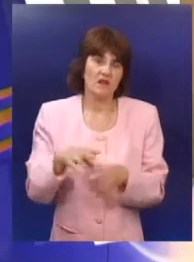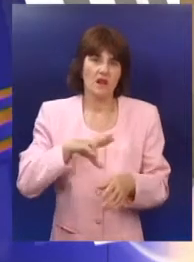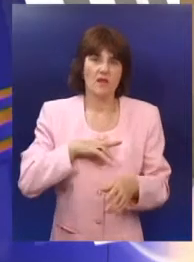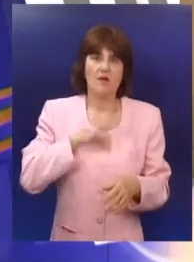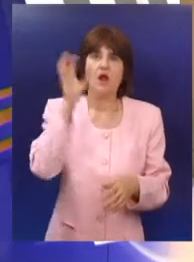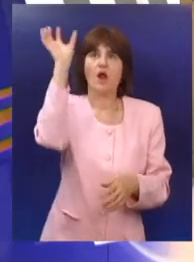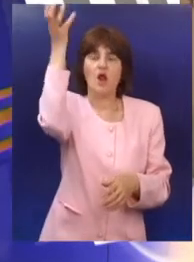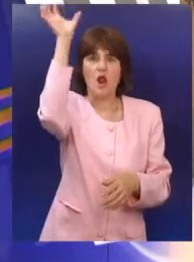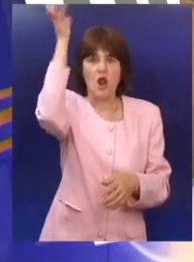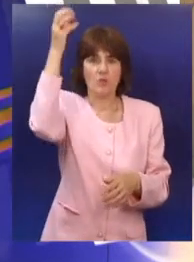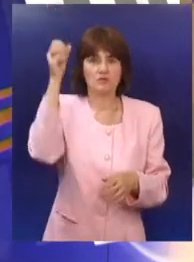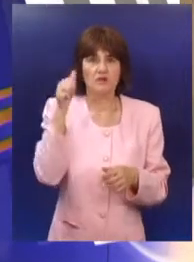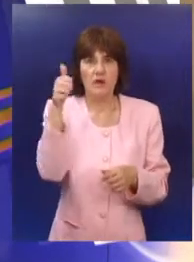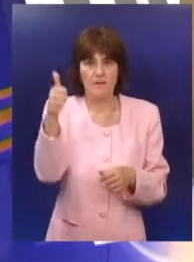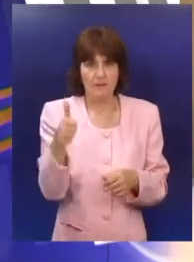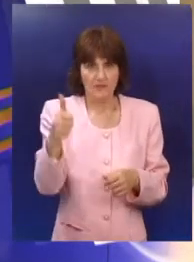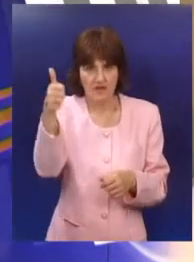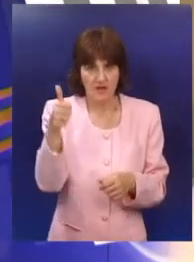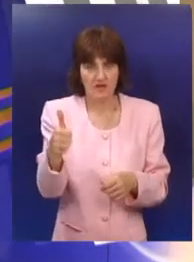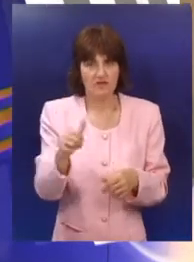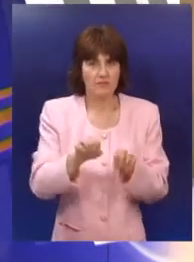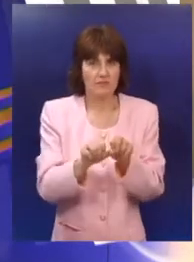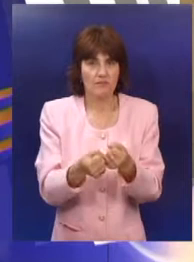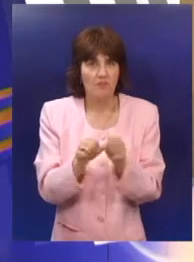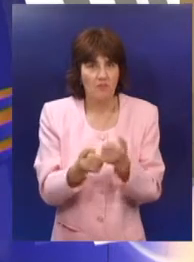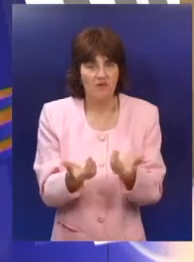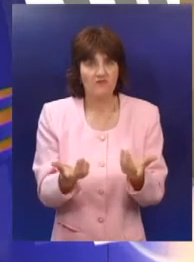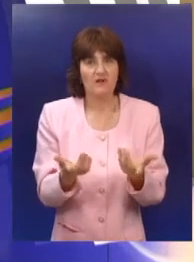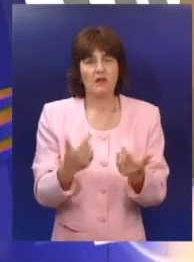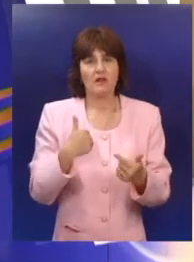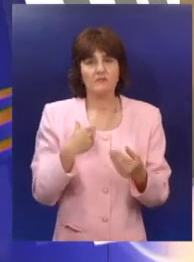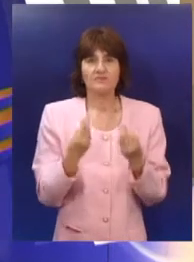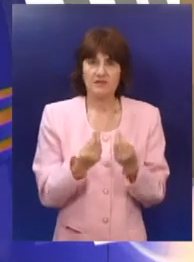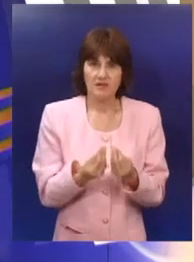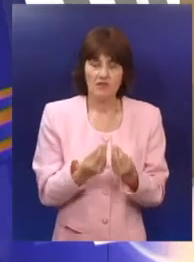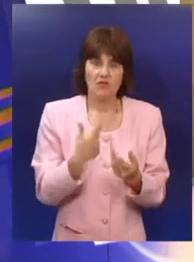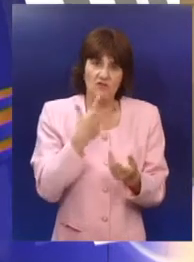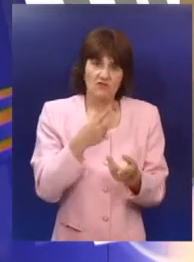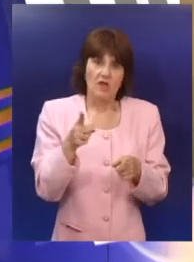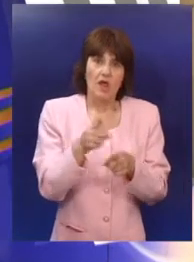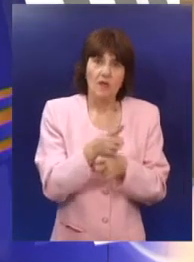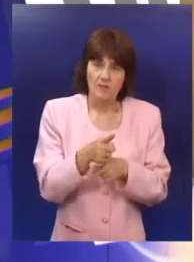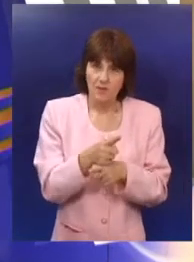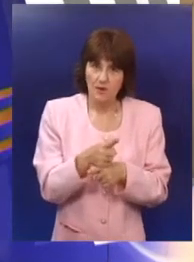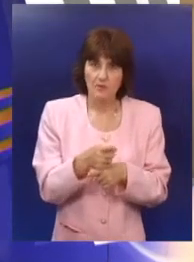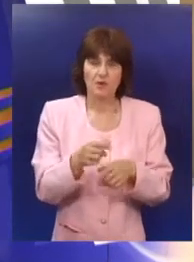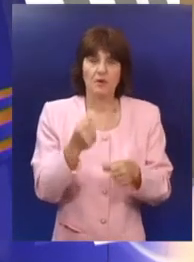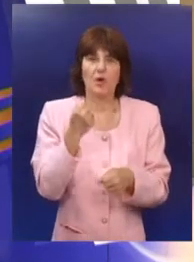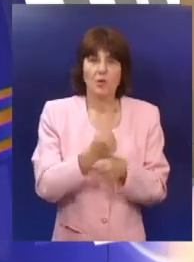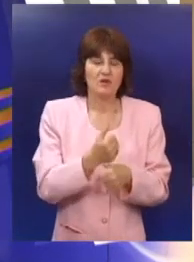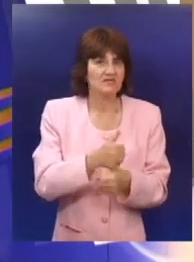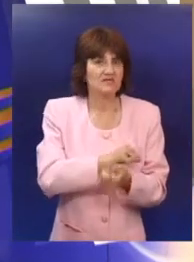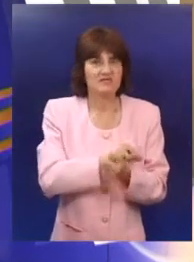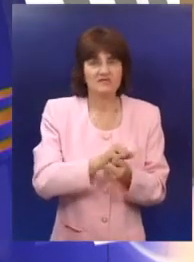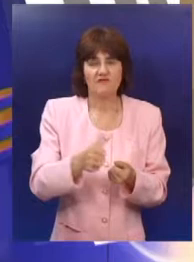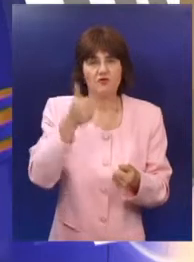uvek u jednoj kući imate luster, prekidač, uvek se nešto još pokvari i gledamo da ne pobegnemo s terena, nego da u tu kuću u koju uđemo